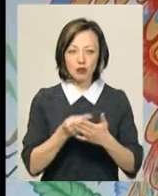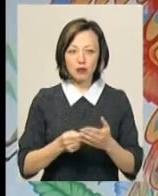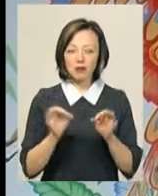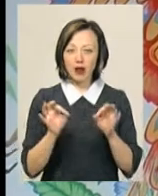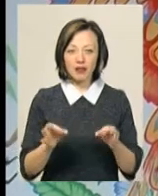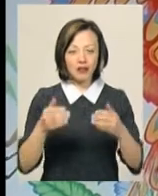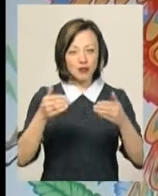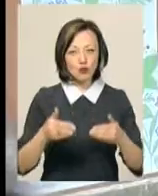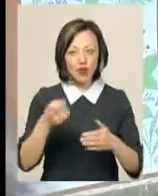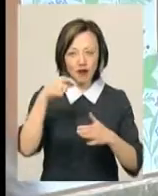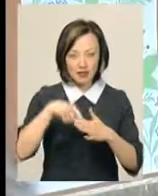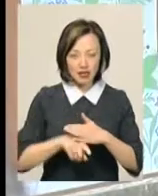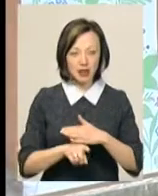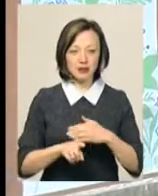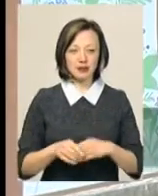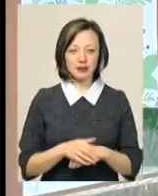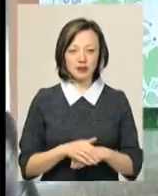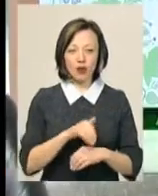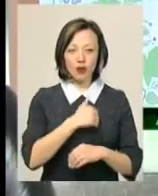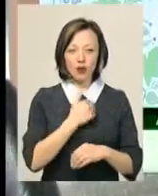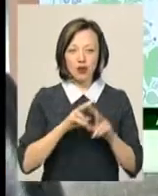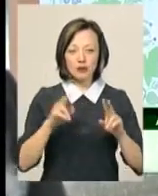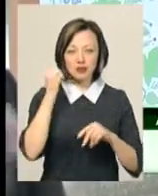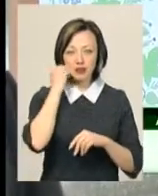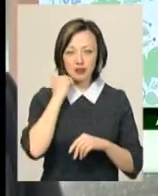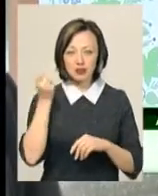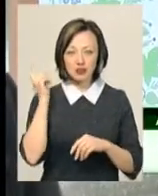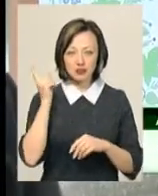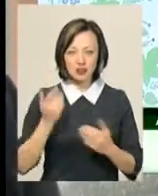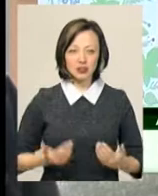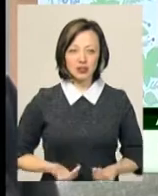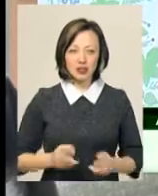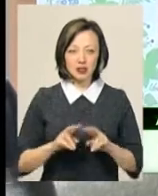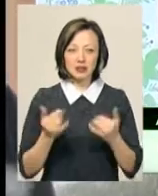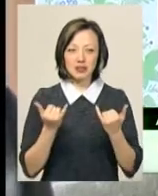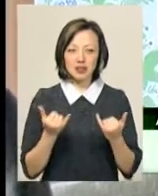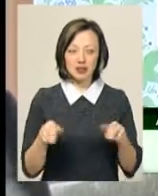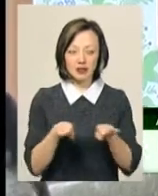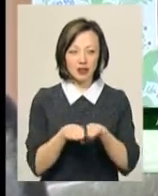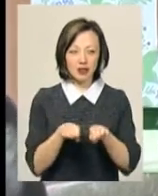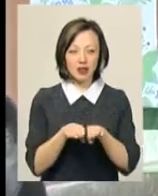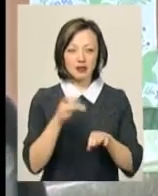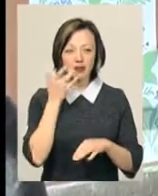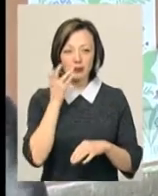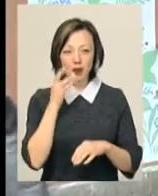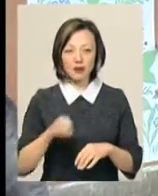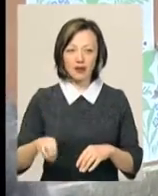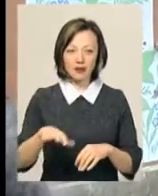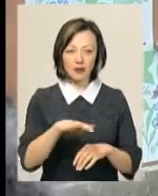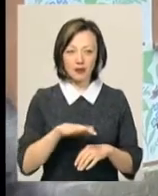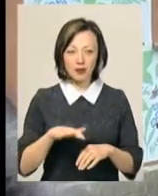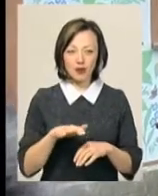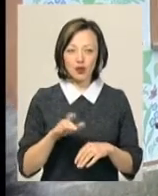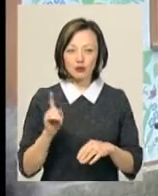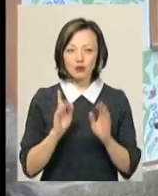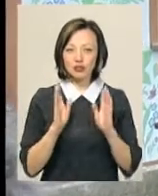щоправда, не ззовні, а всередині. Хоче її під старинку, коли жили українці, не так, як ми тепер десь рівняємось там на Америку чи на Європу.